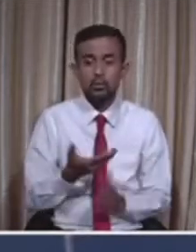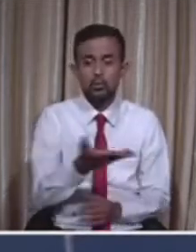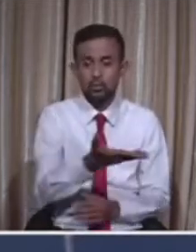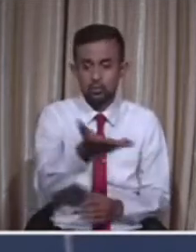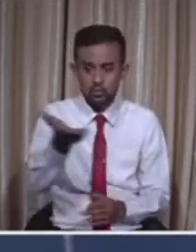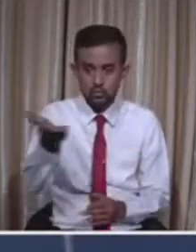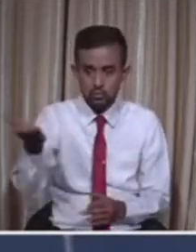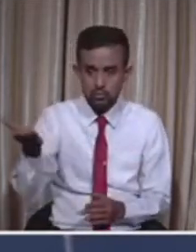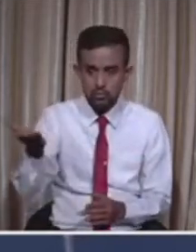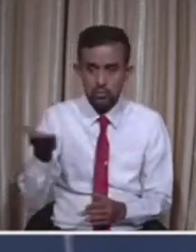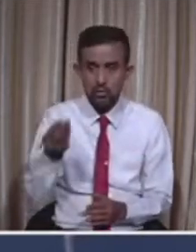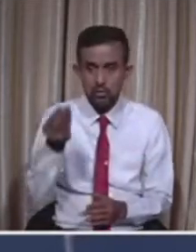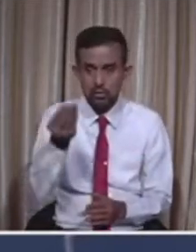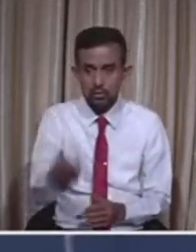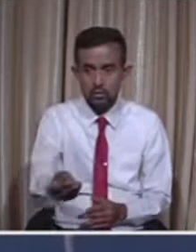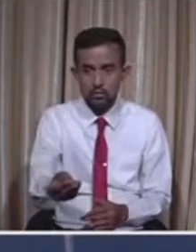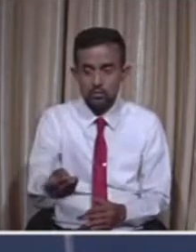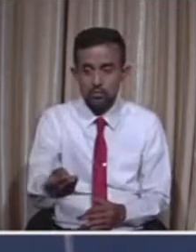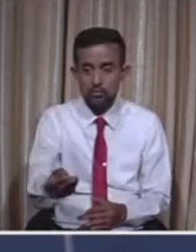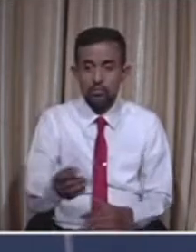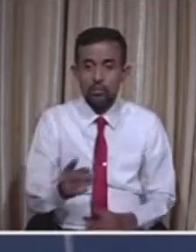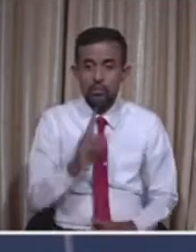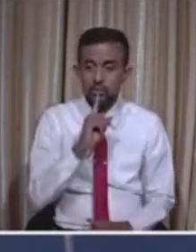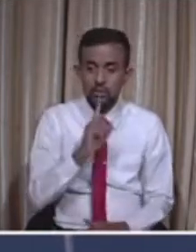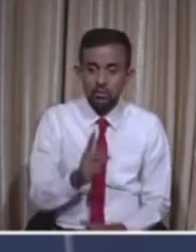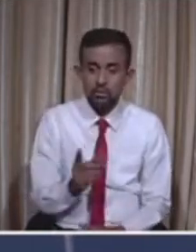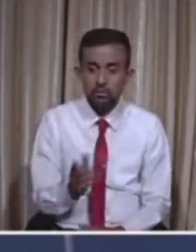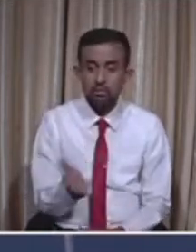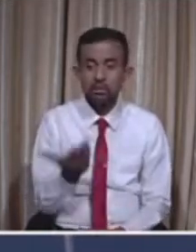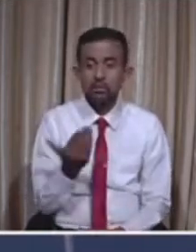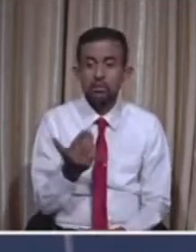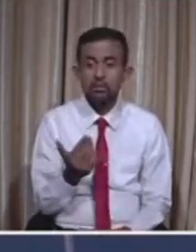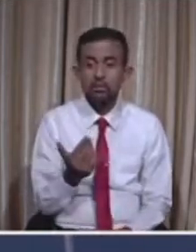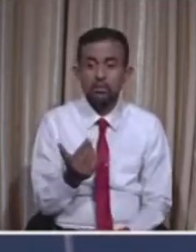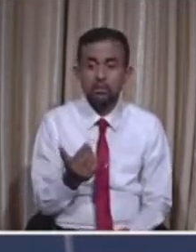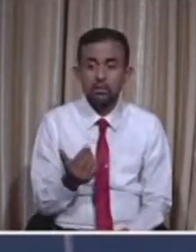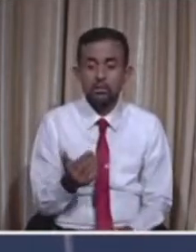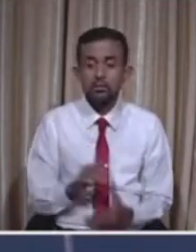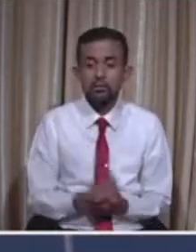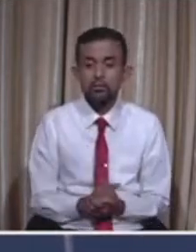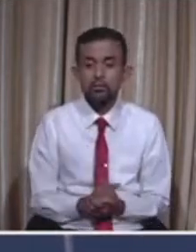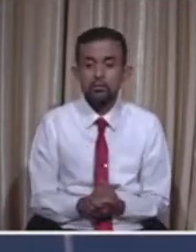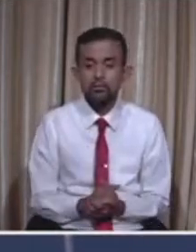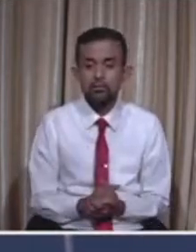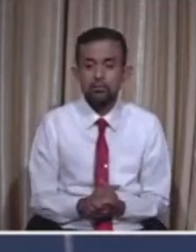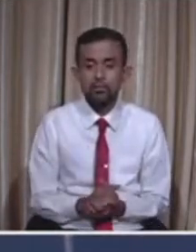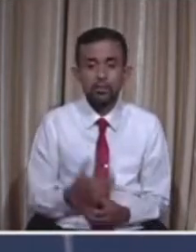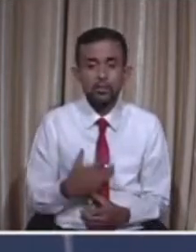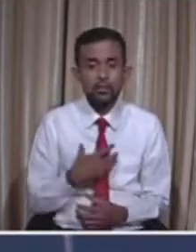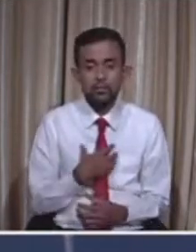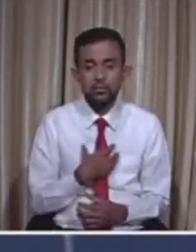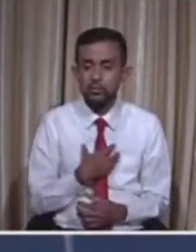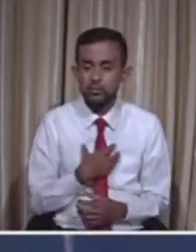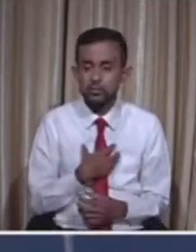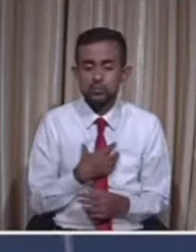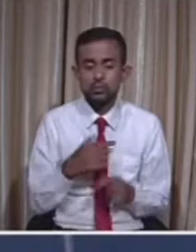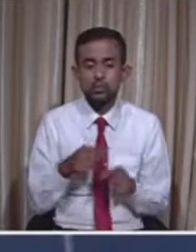sabhavata musu karanna siddha vela tibenne ithamathma kanagaatu